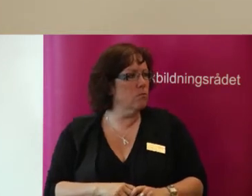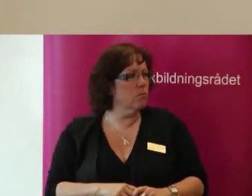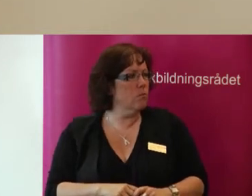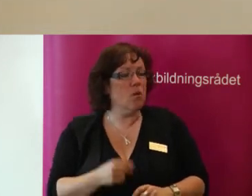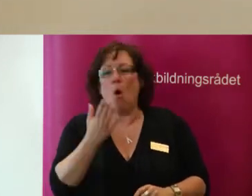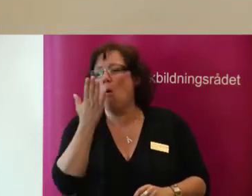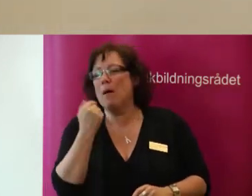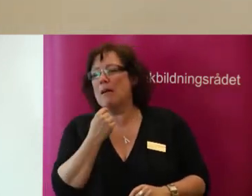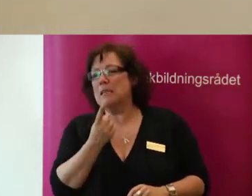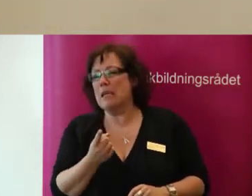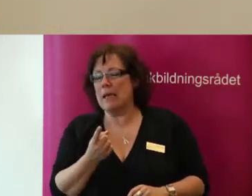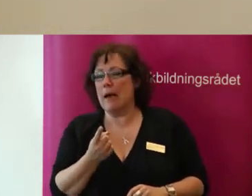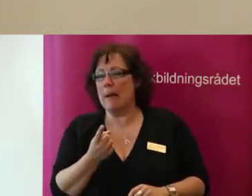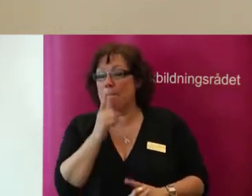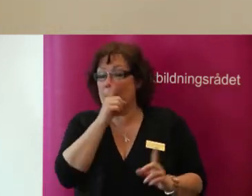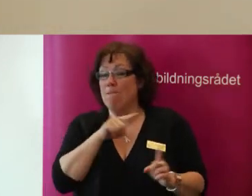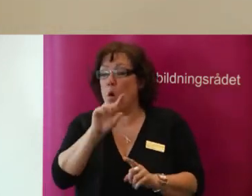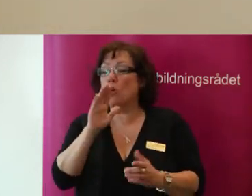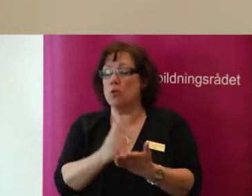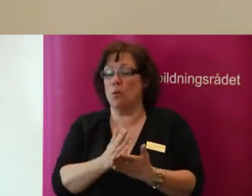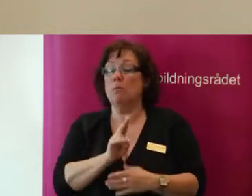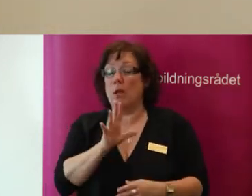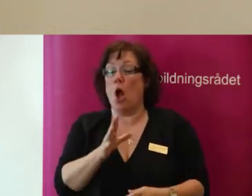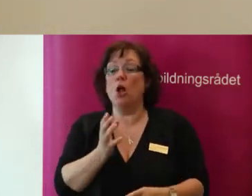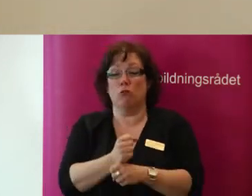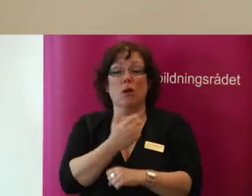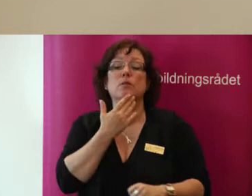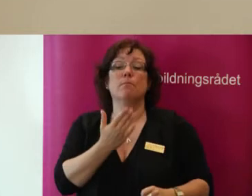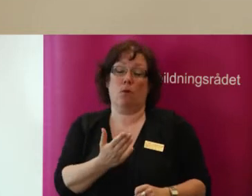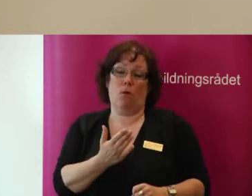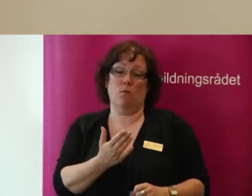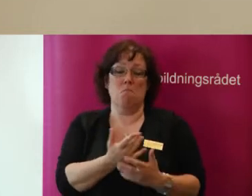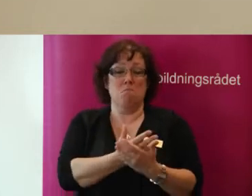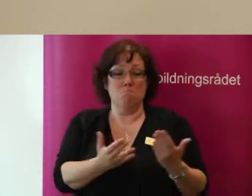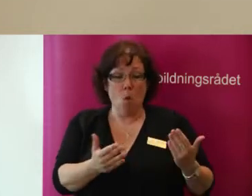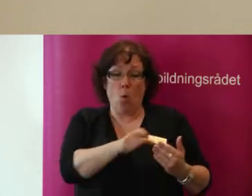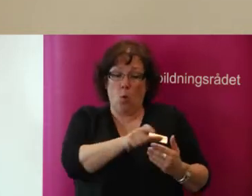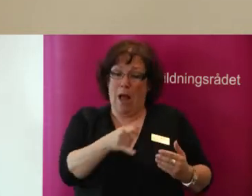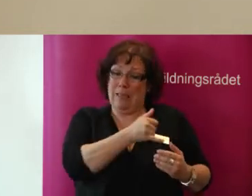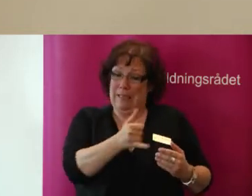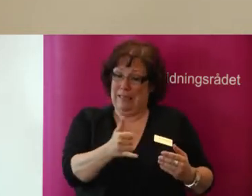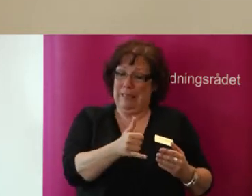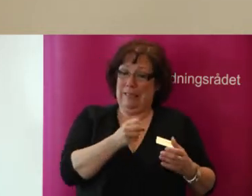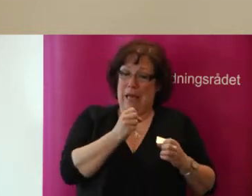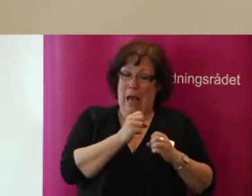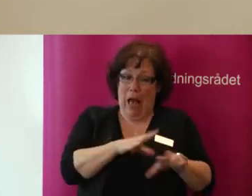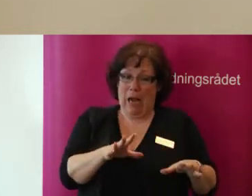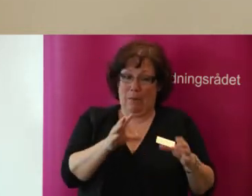man kan säga att folkhögskolan har ju lyckats stå väldigt bra, att fått många av dem på allmän kurs att studera